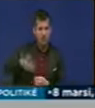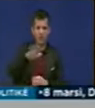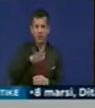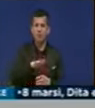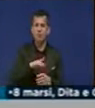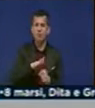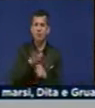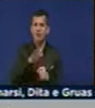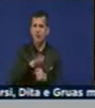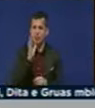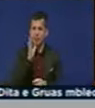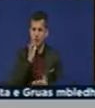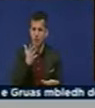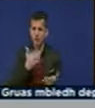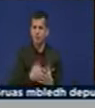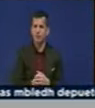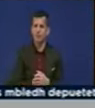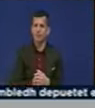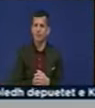Maqedonia.